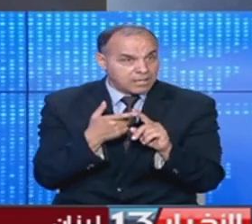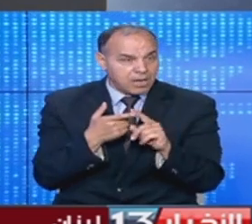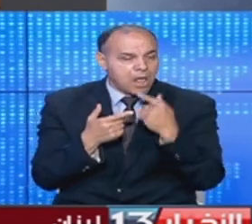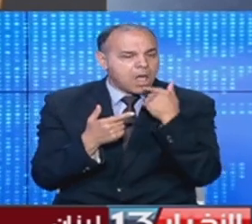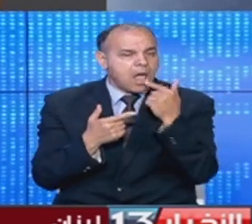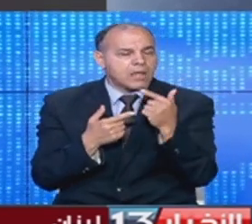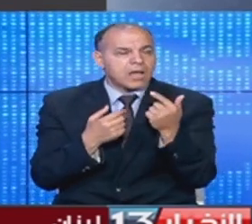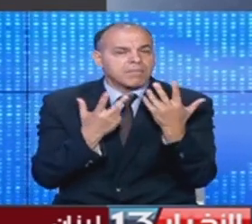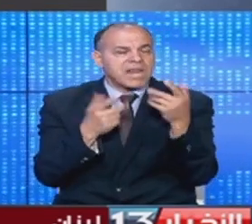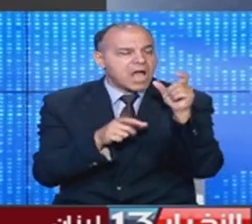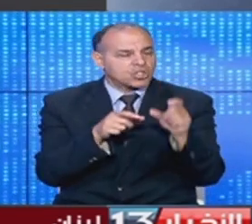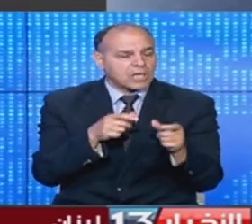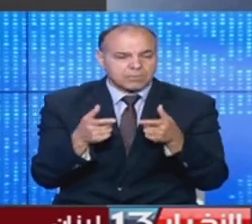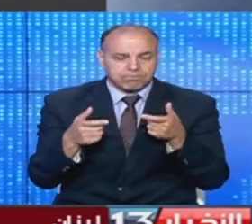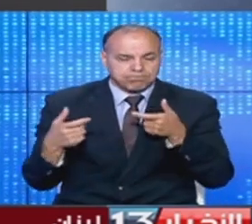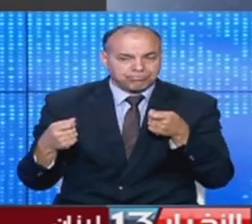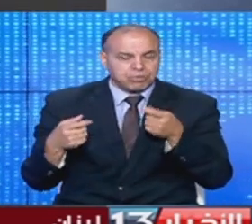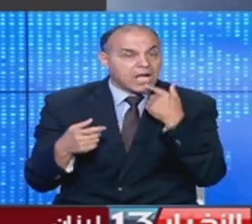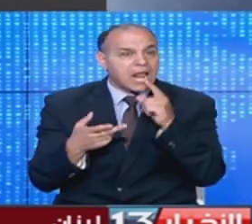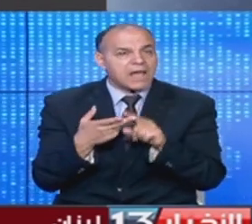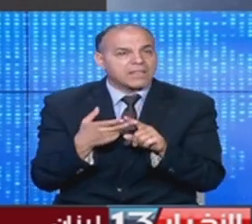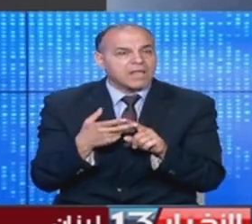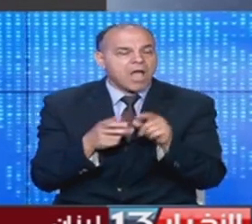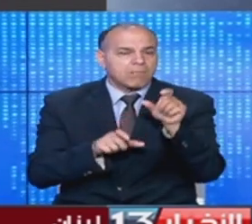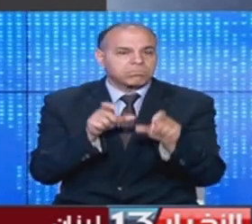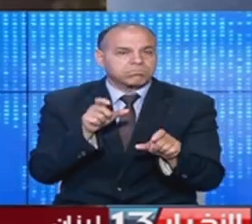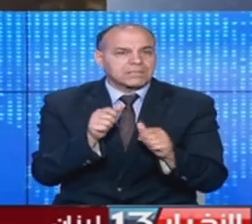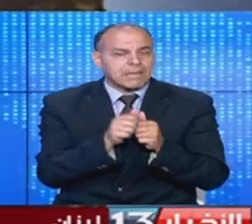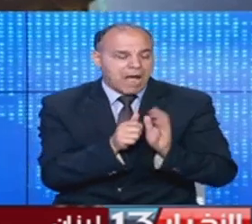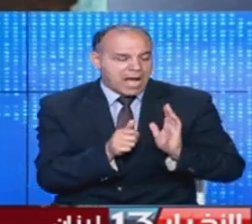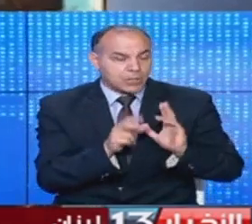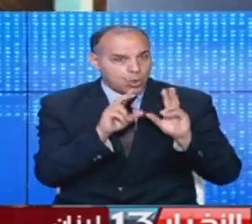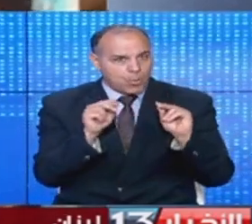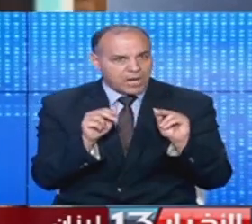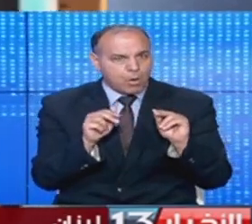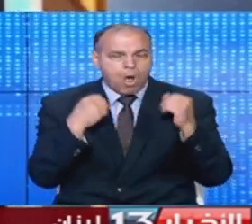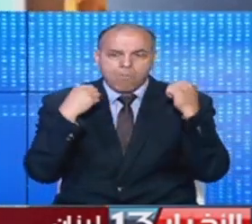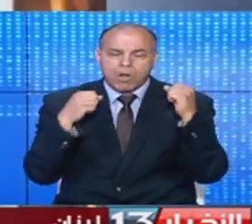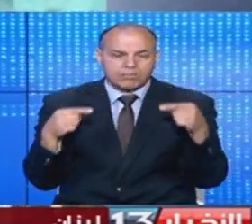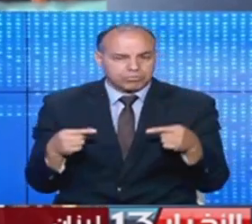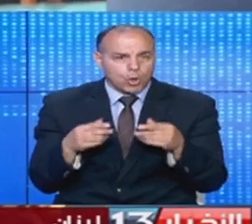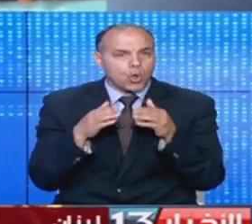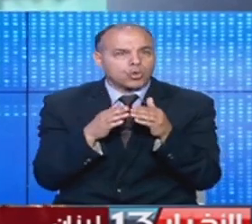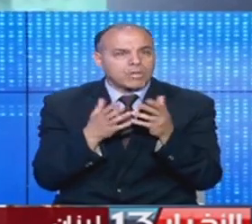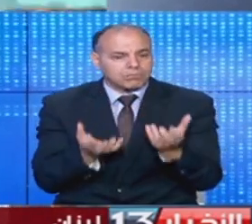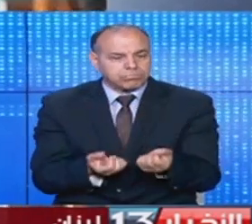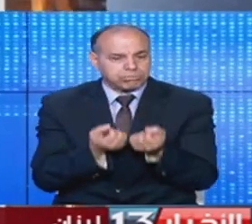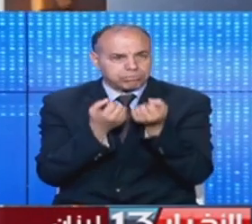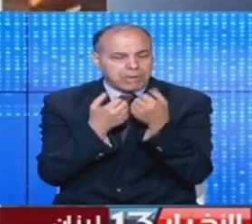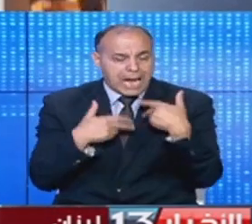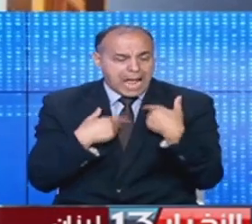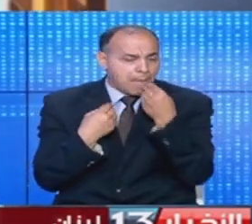أصيب 8 أشخاص خلال اشتباكات بين عناصر تابعة للجيش اللبناني ومحتجين مطالبين بإنقاذ الوضع